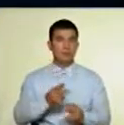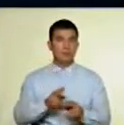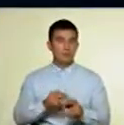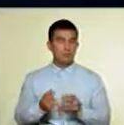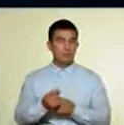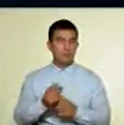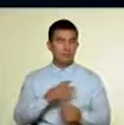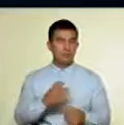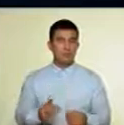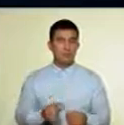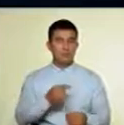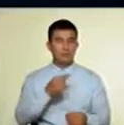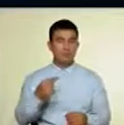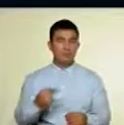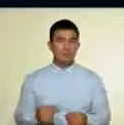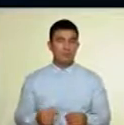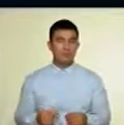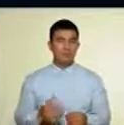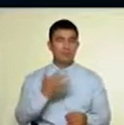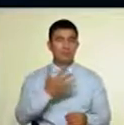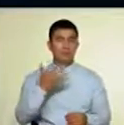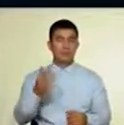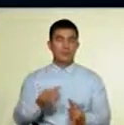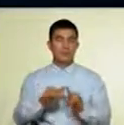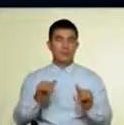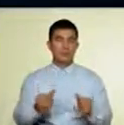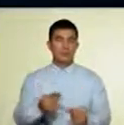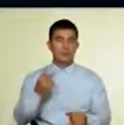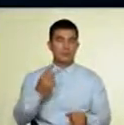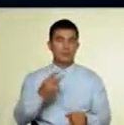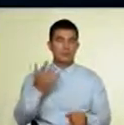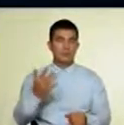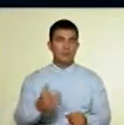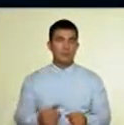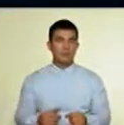hosil bo'ldi. Minus 5 ni 5 ga ko'paytiramiz. 25